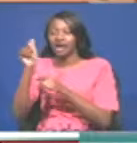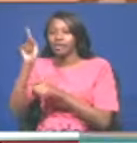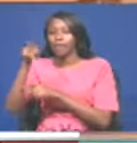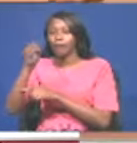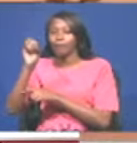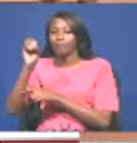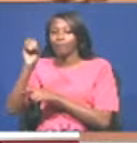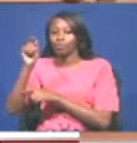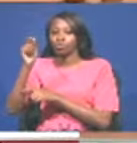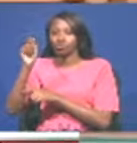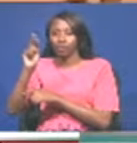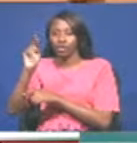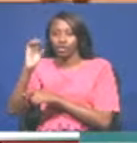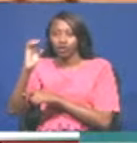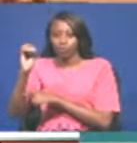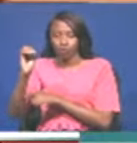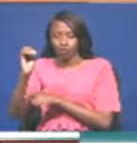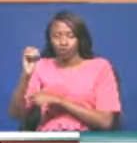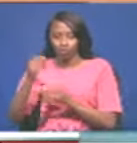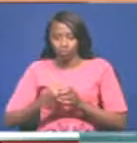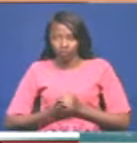Afrika Cameroon.